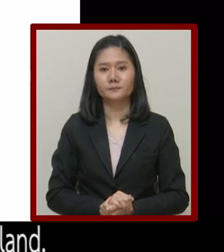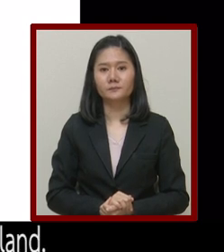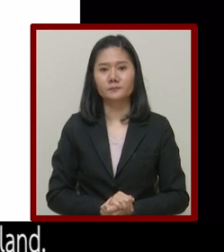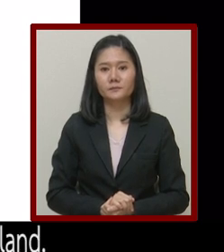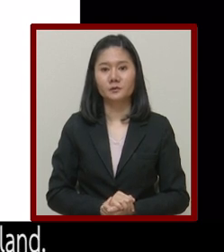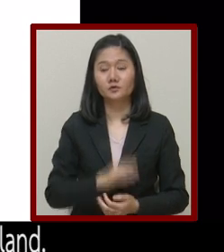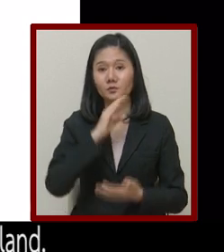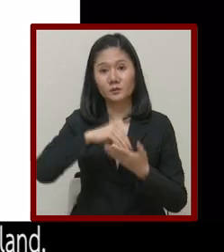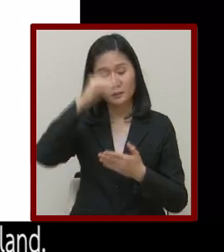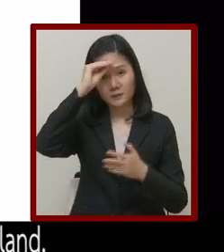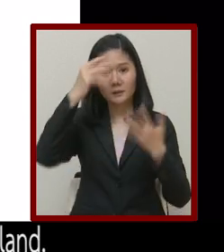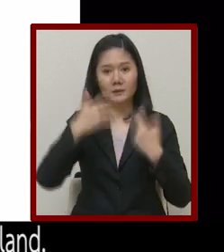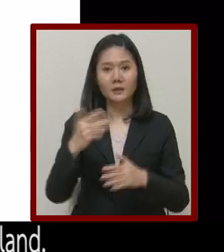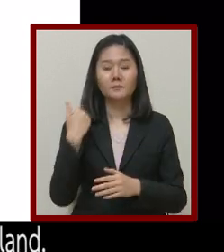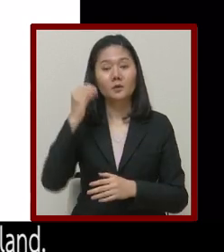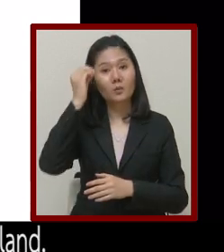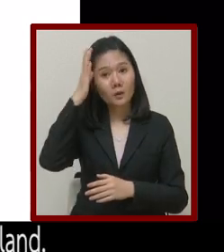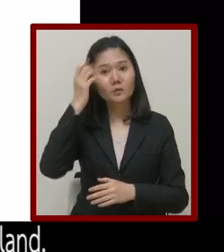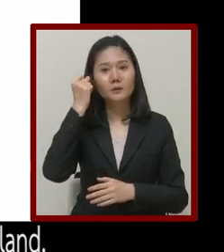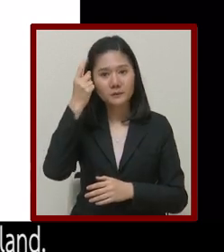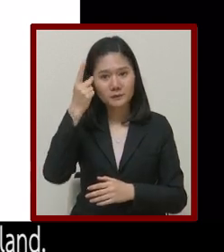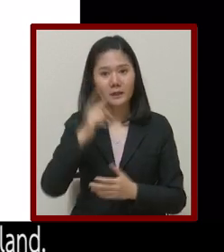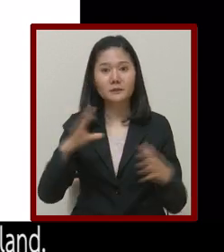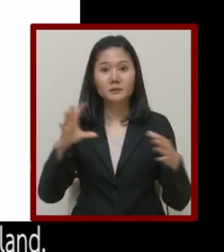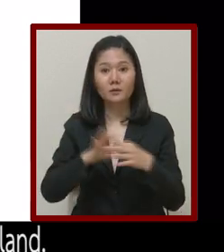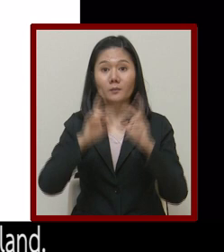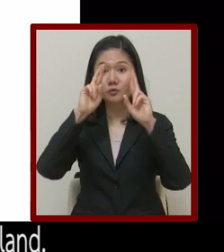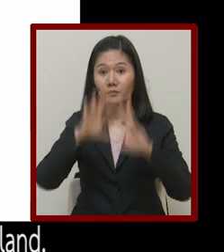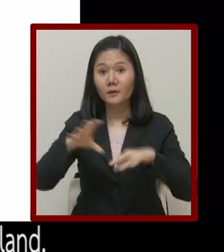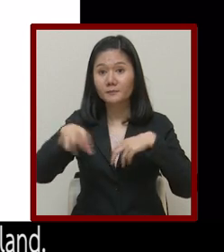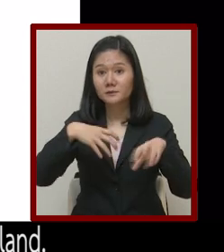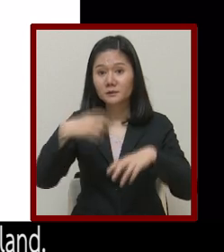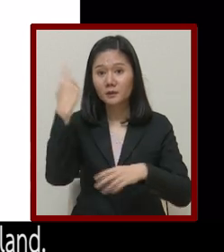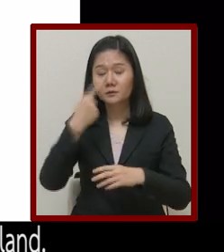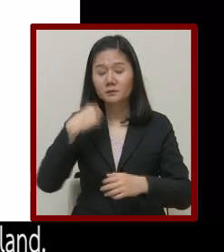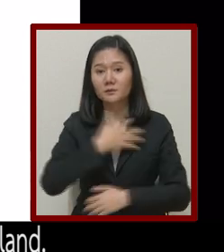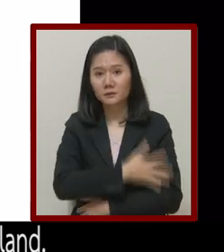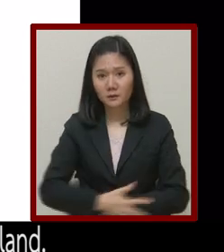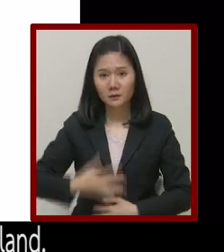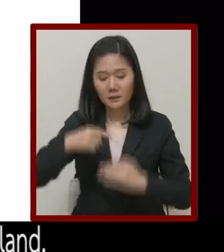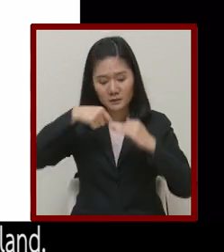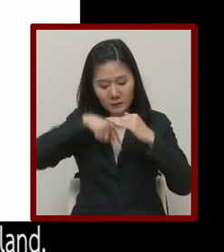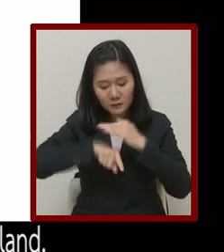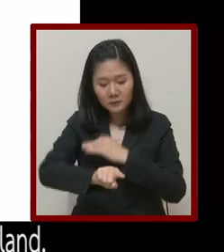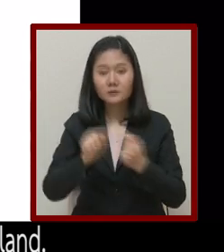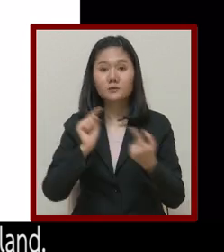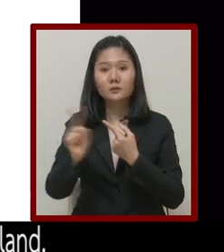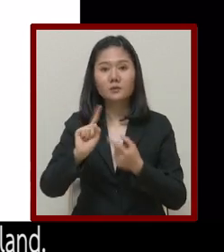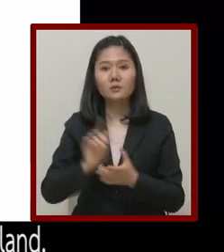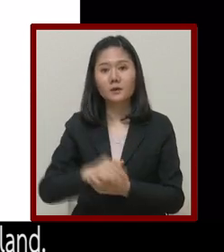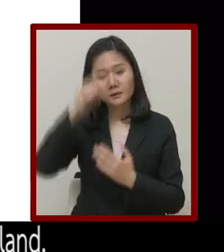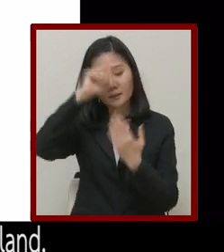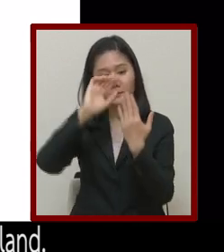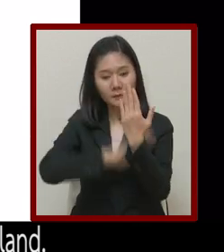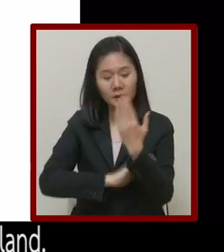เมื่อเราเรียนไปแล้วเราก็ต้องมีความรู้ความเข้าใจเกี่ยวกับรูปแบบของการจัดการท่องเที่ยวเชิงสุขภาพลึกลงไปก็คือในเรื่องของในส่วนของประเ